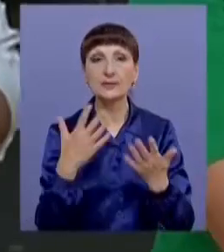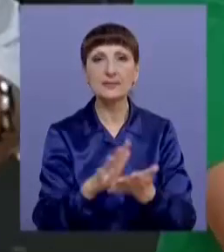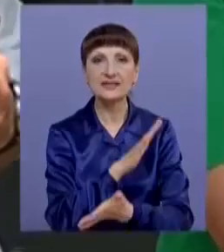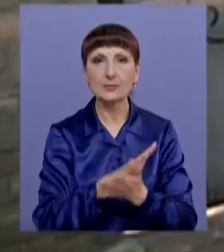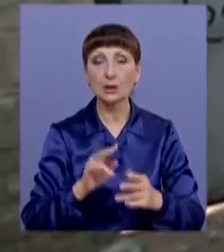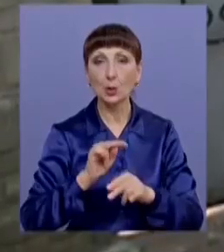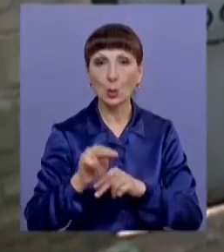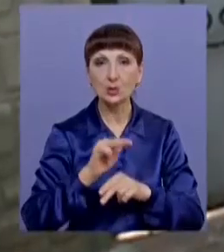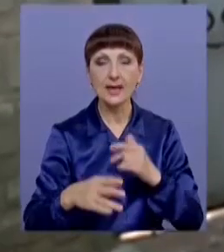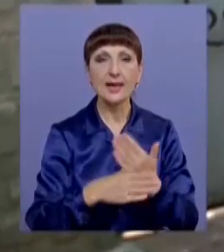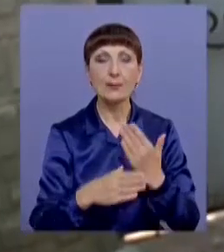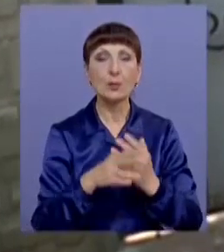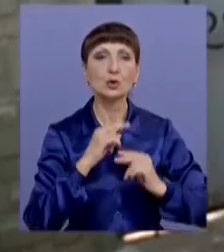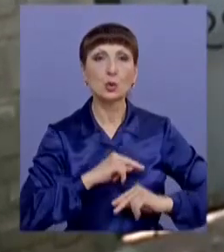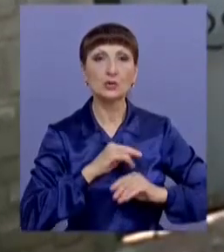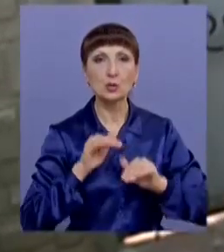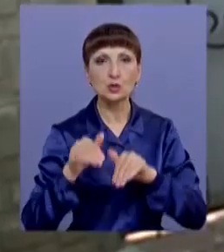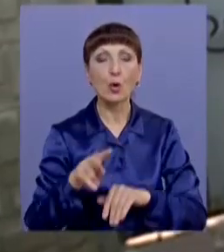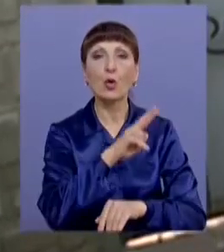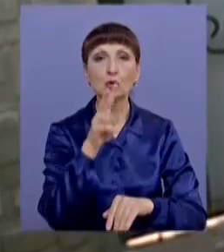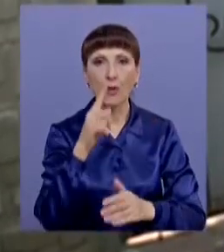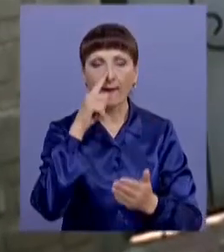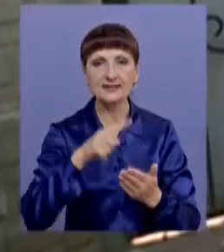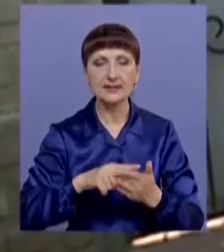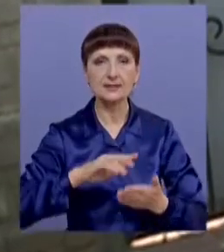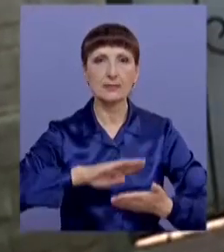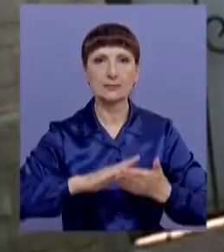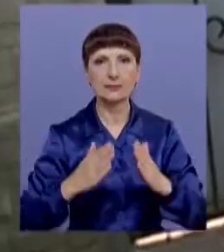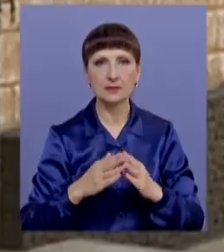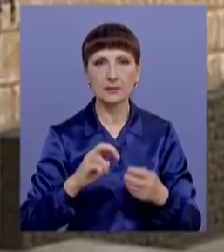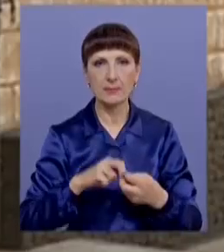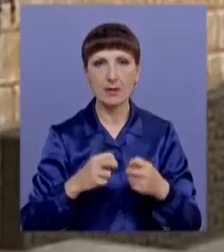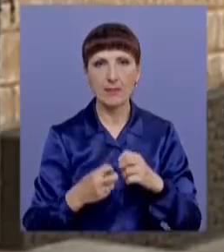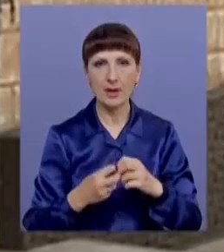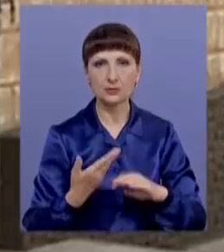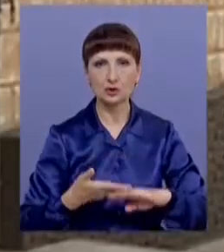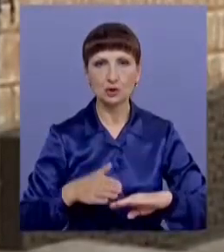бесплатные курсы и помощь в трудоустройстве всем тем, кто оказался в сложной жизненной